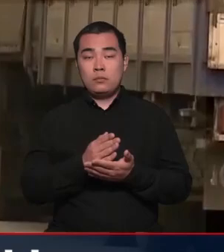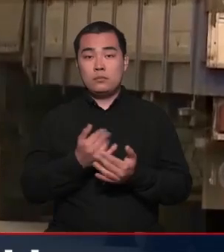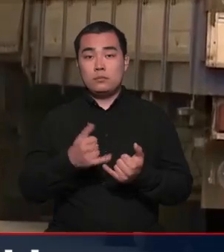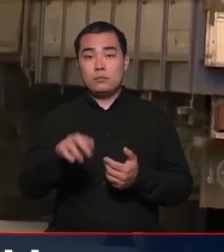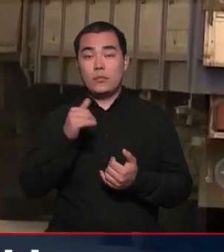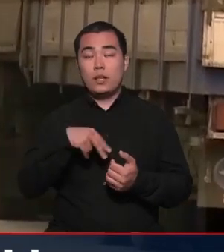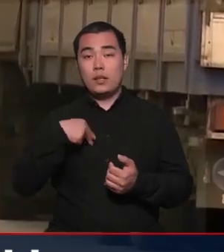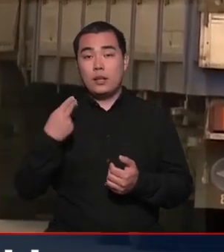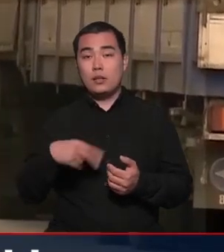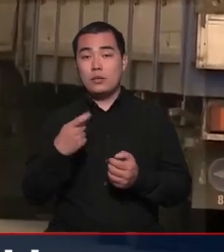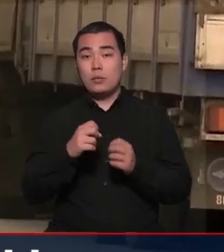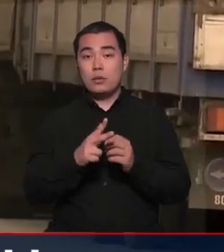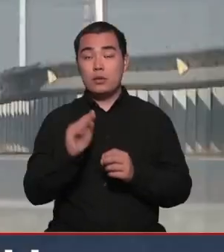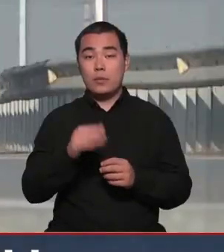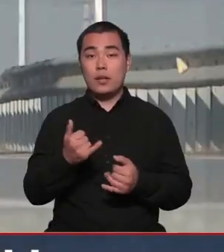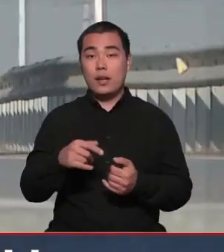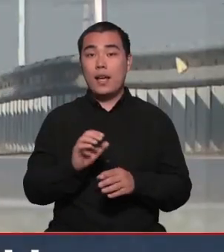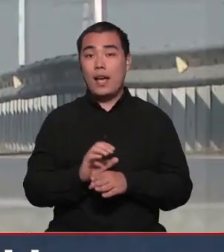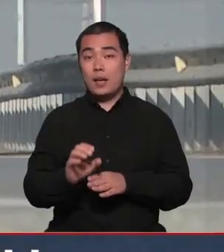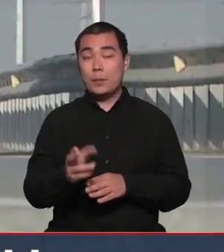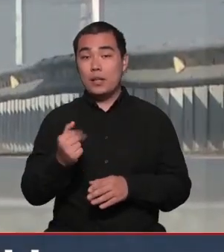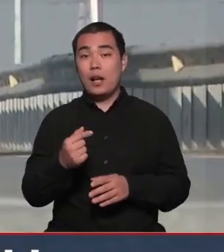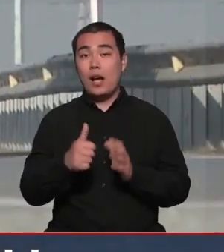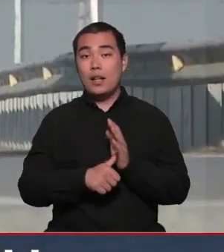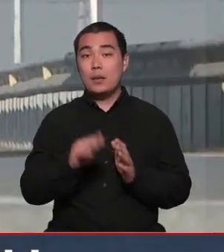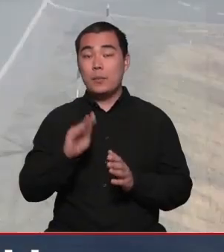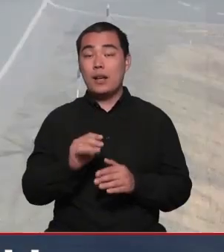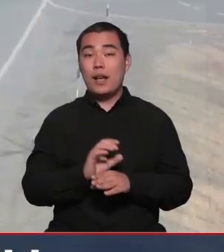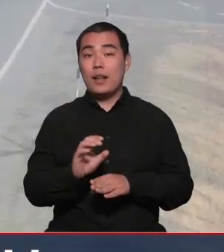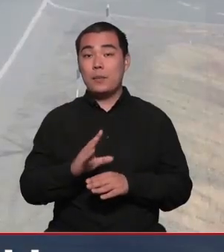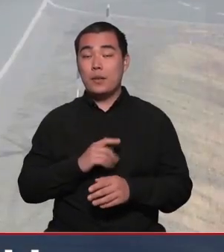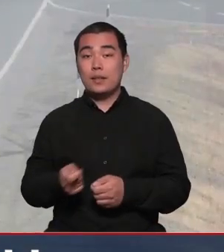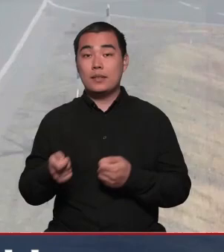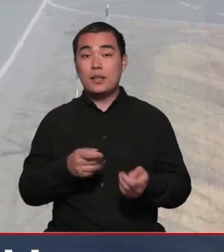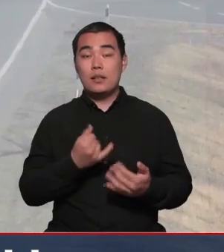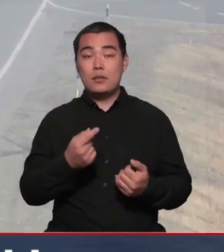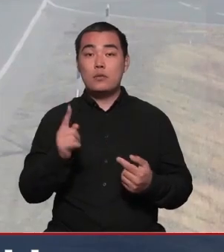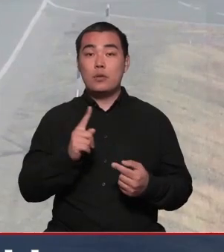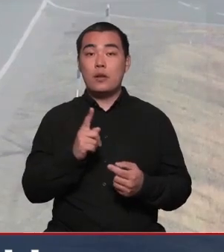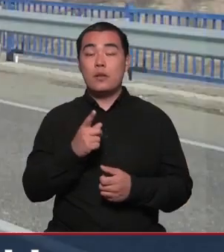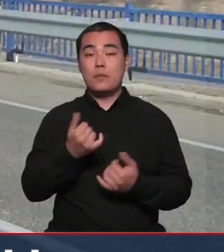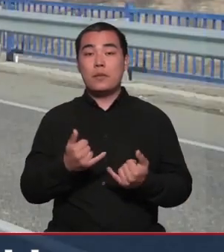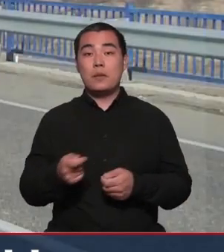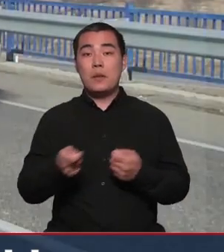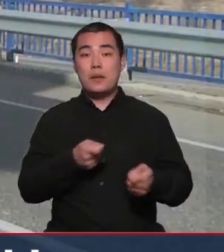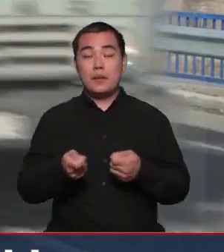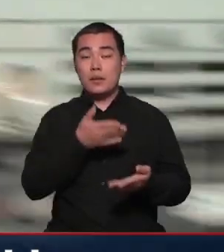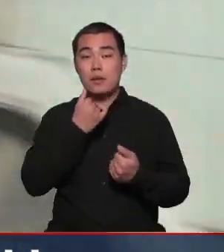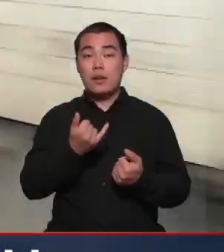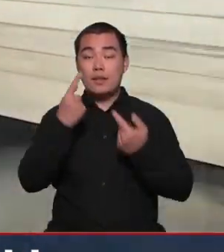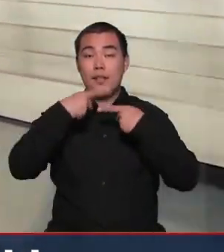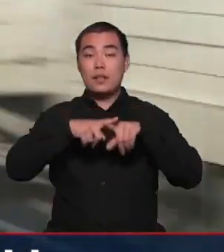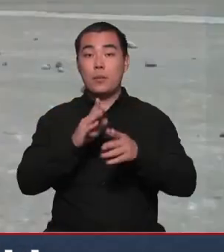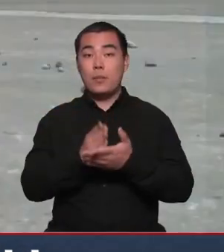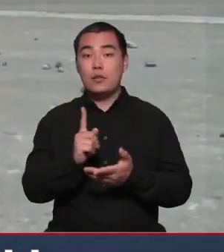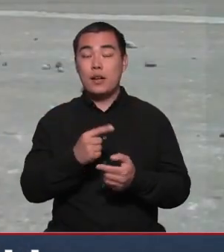бізден Қытайға 113 мың рейс кетсе, ол жақтан 6 мың рейс жасалған. Жаппай кіргізу жоқ. Тағы бір түйткіл инфрақұрылым.